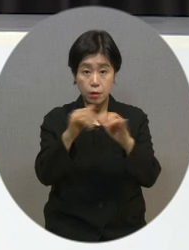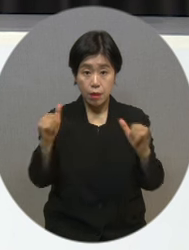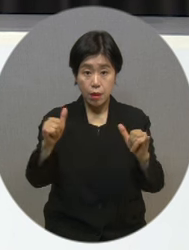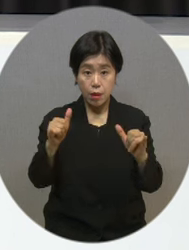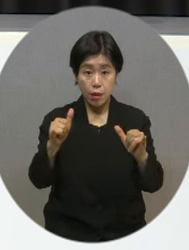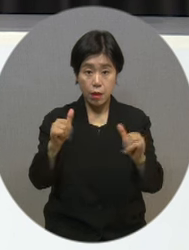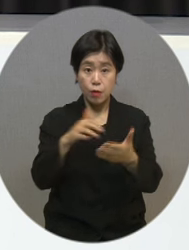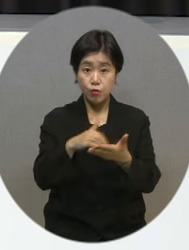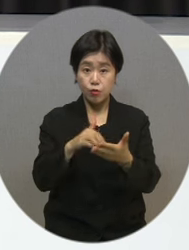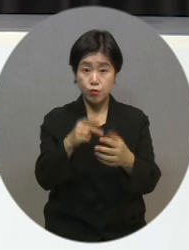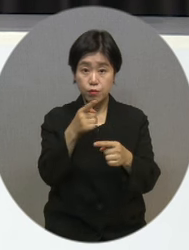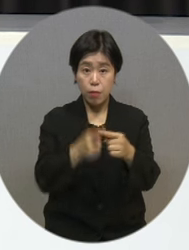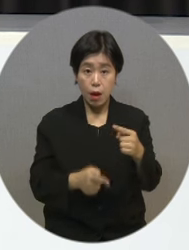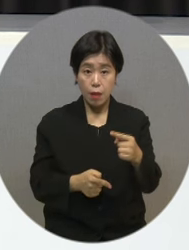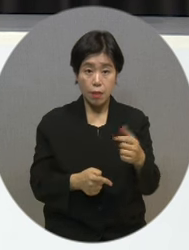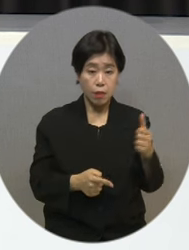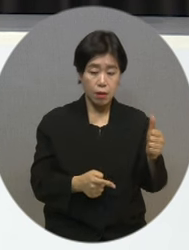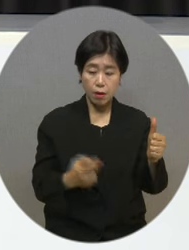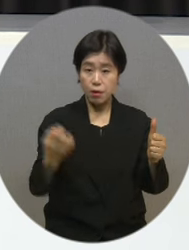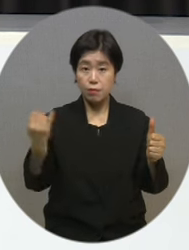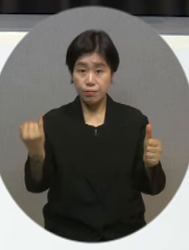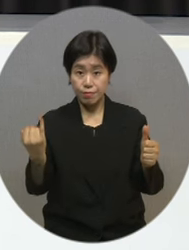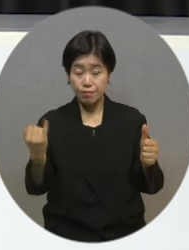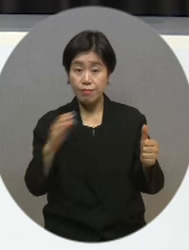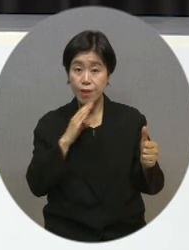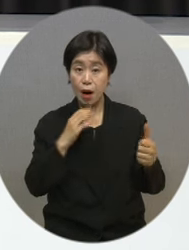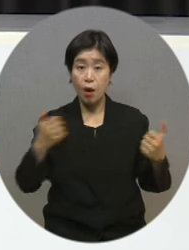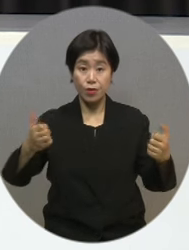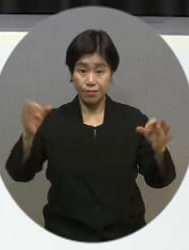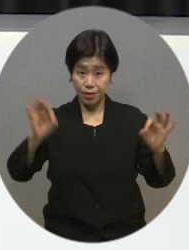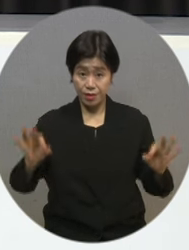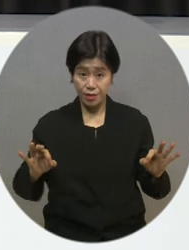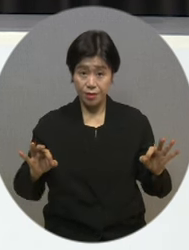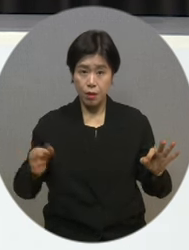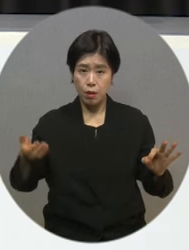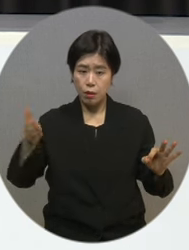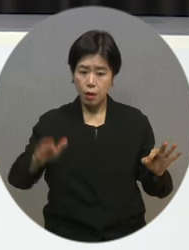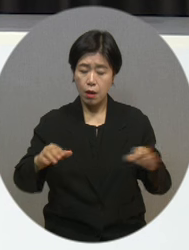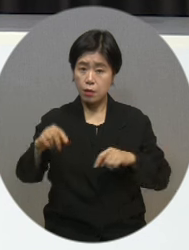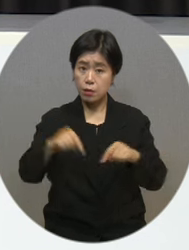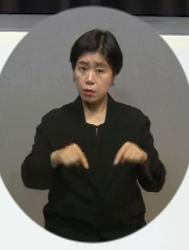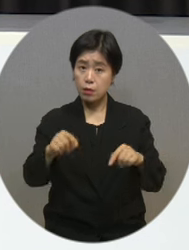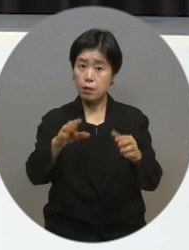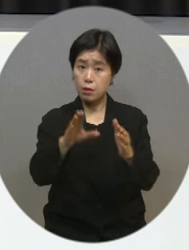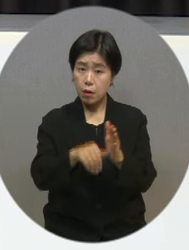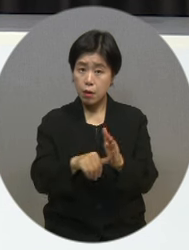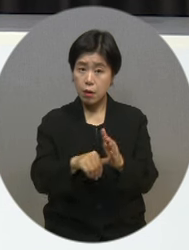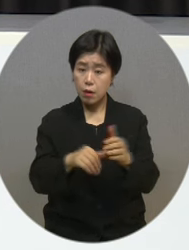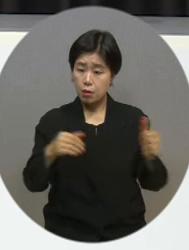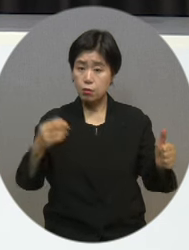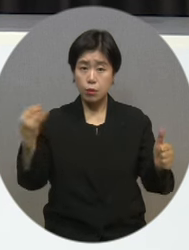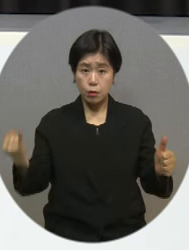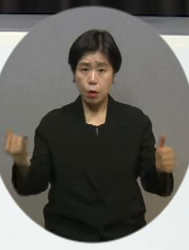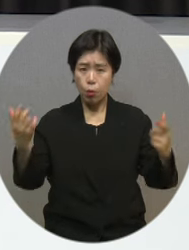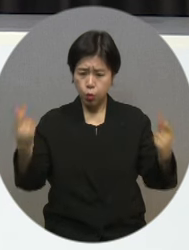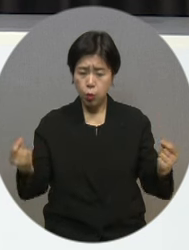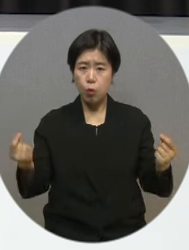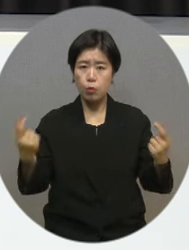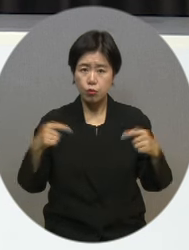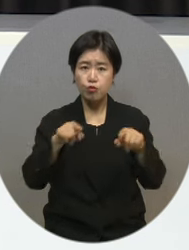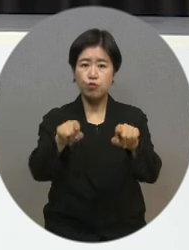정치적 대표성을 가지면서 우리 사회가 평등하게 돼야 되지 않느냐. 누구나 배제되지